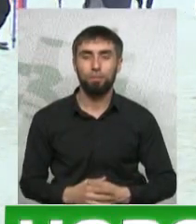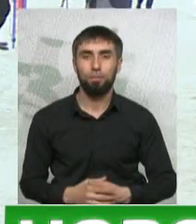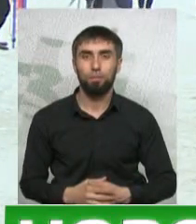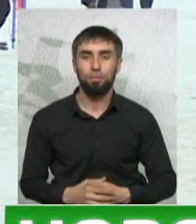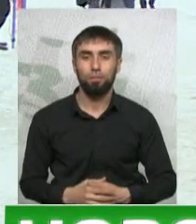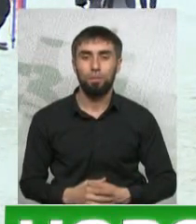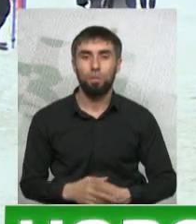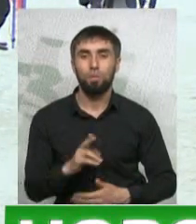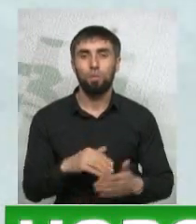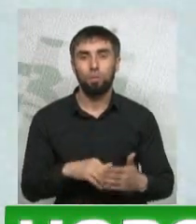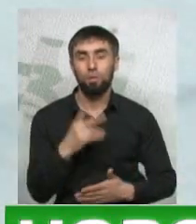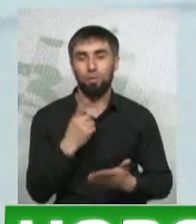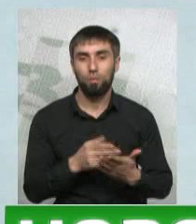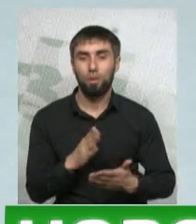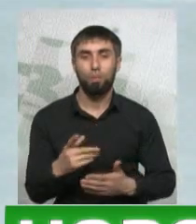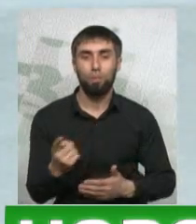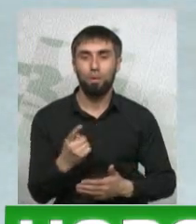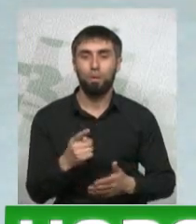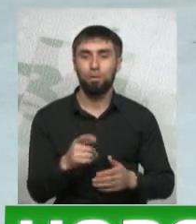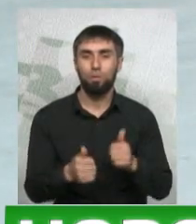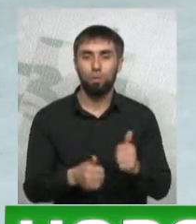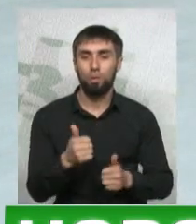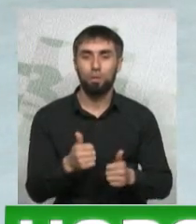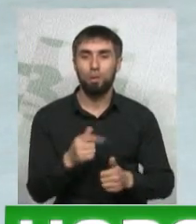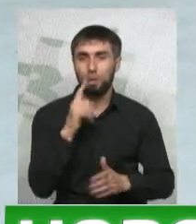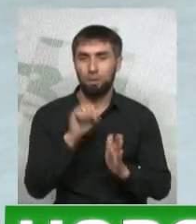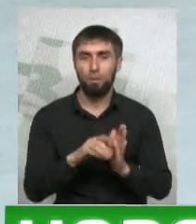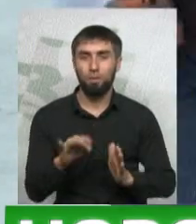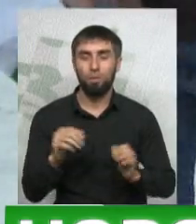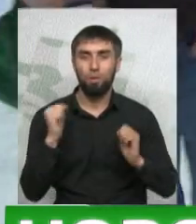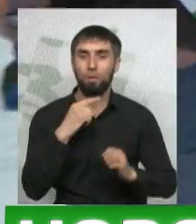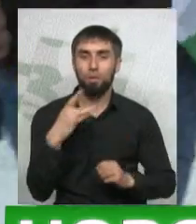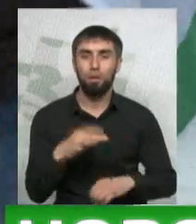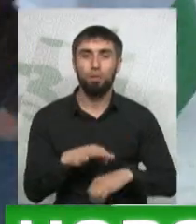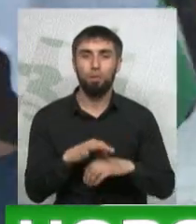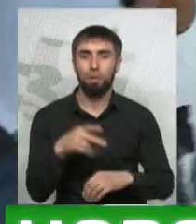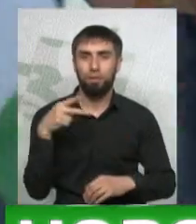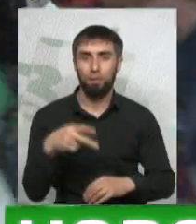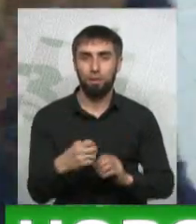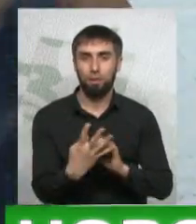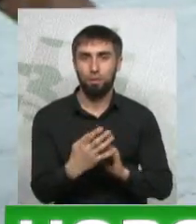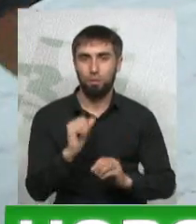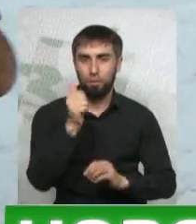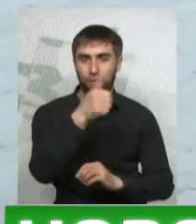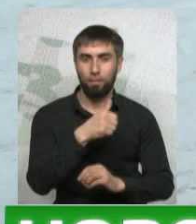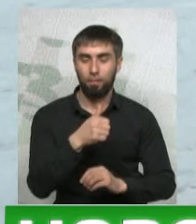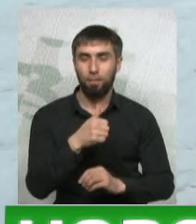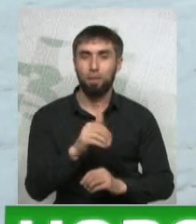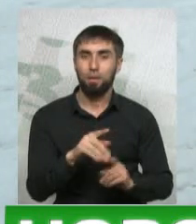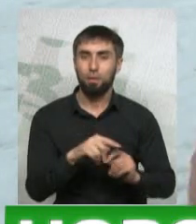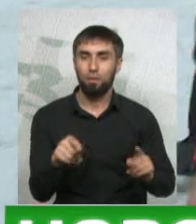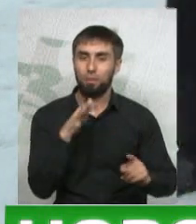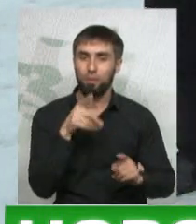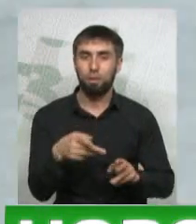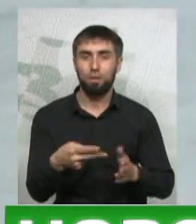Кто лучше спустится первые подобные турниры по зимним видам спорта в регионе прошли в 2014 году С тех